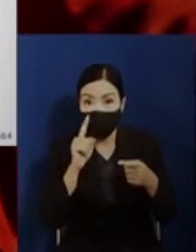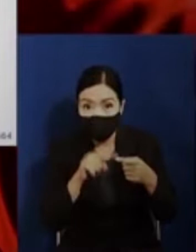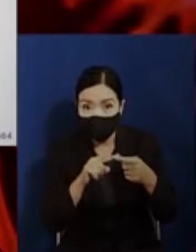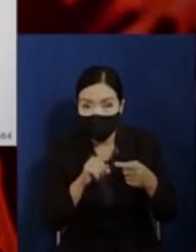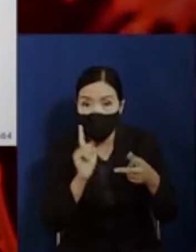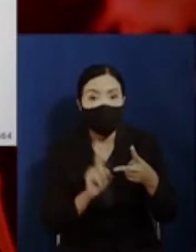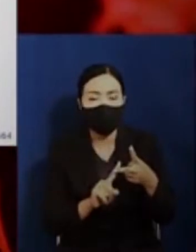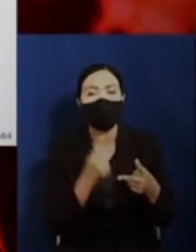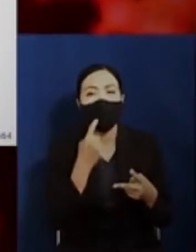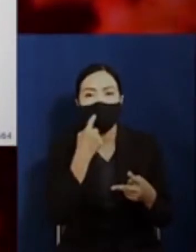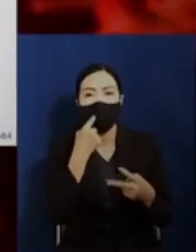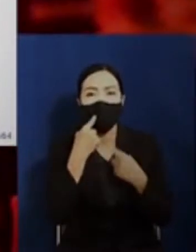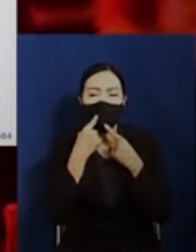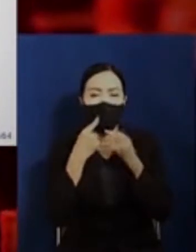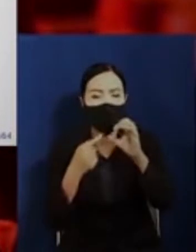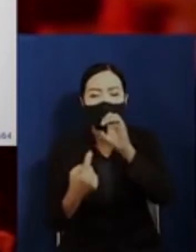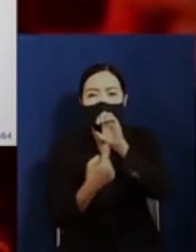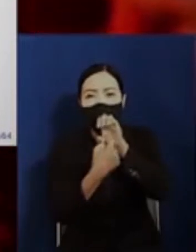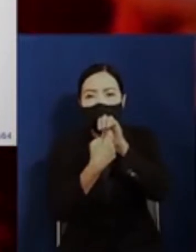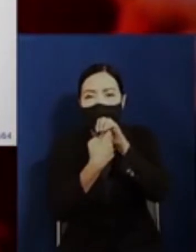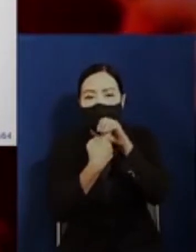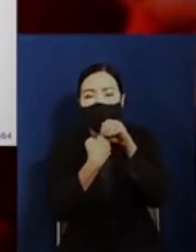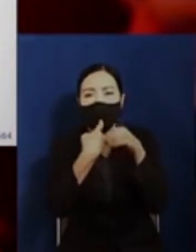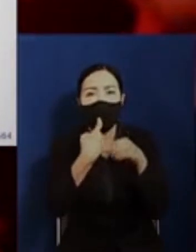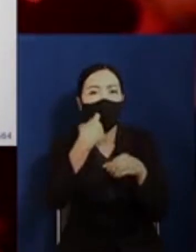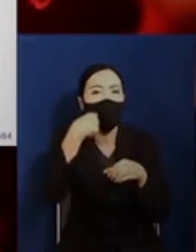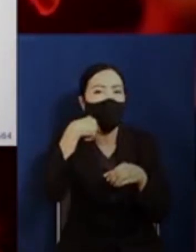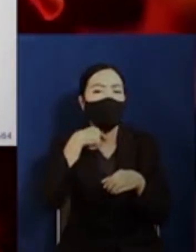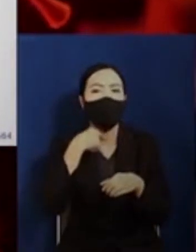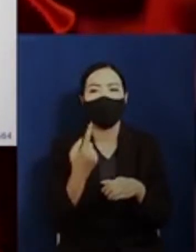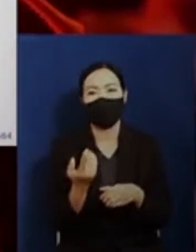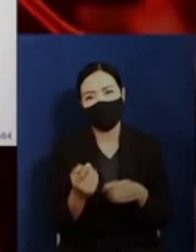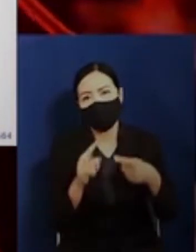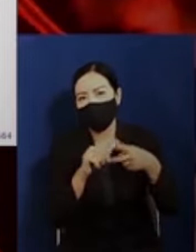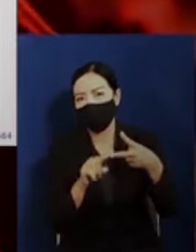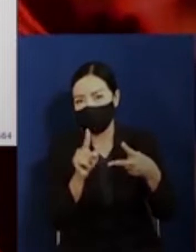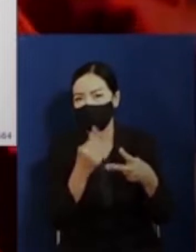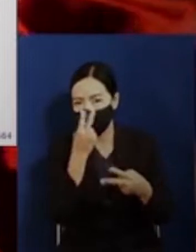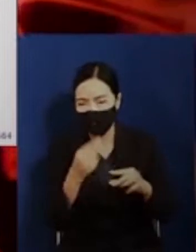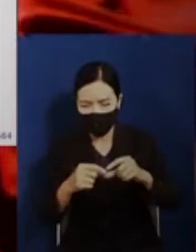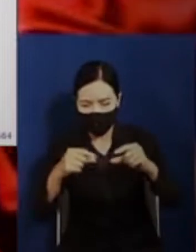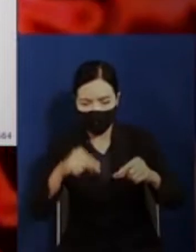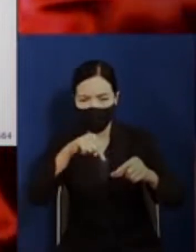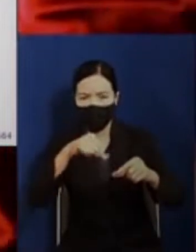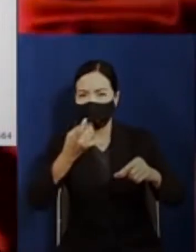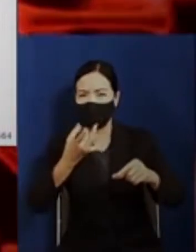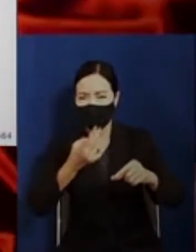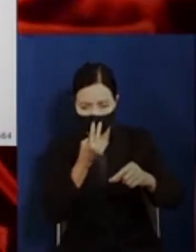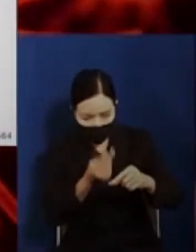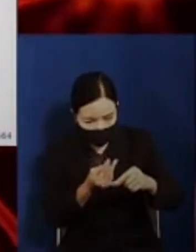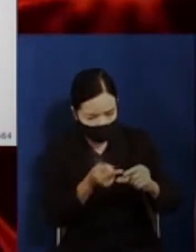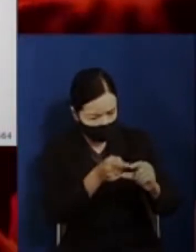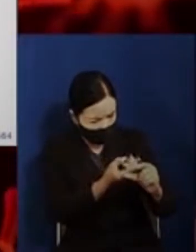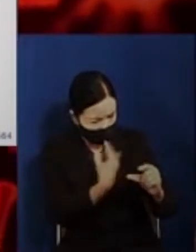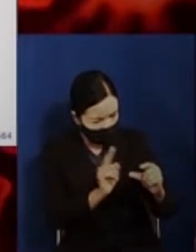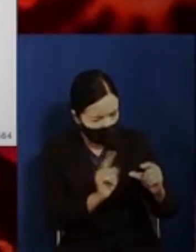ของทางโพรงจมูกนะครับหรือว่าน้ำลายนะครับอันนี้ก็ขึ้นกับว่าชุดตรวจนั้นเนี่ยระบุไว้ว่าให้สาม